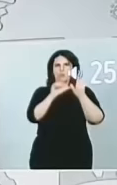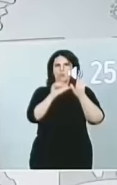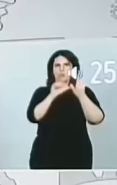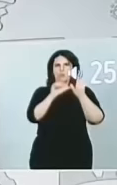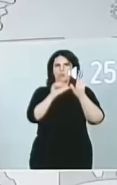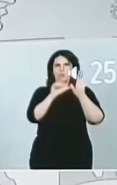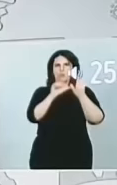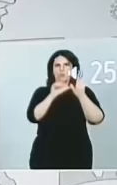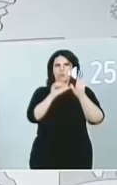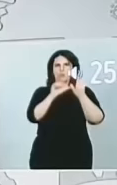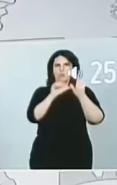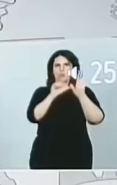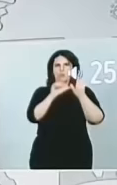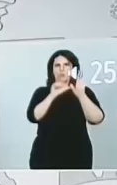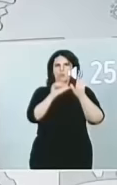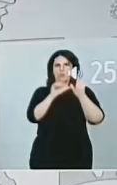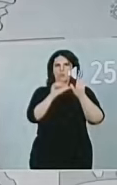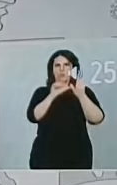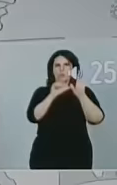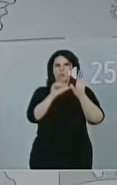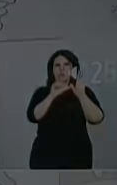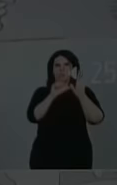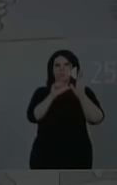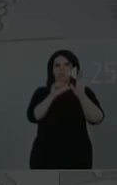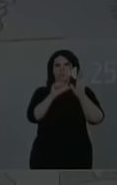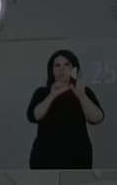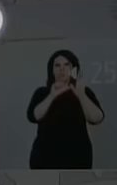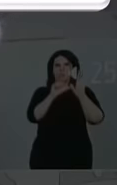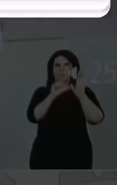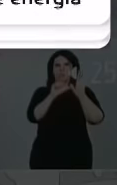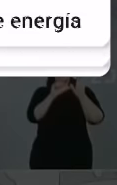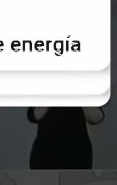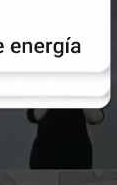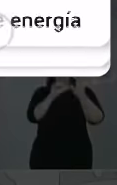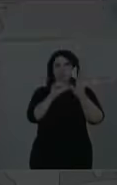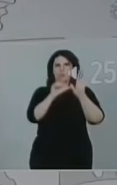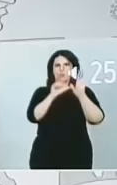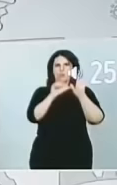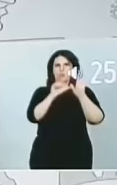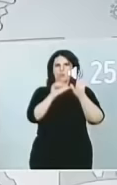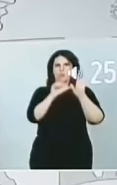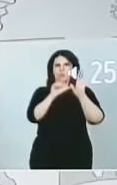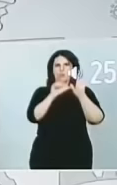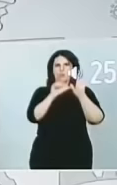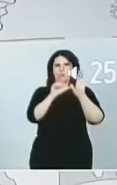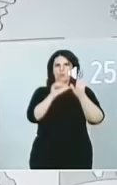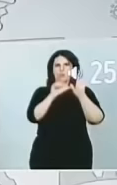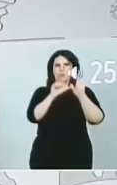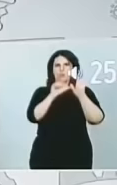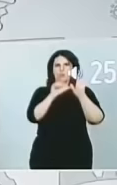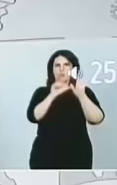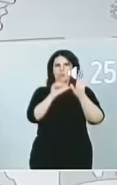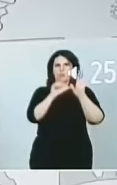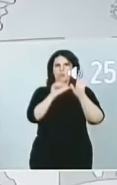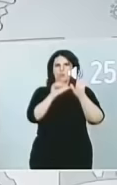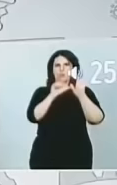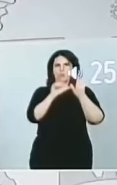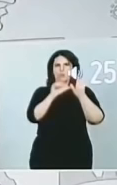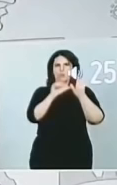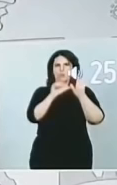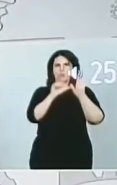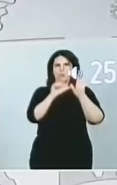اليوم في الخطاب ديالو، اليوم في الشهر شحال الخوت، أنا نشوف شحال في الشهر، اليوم في شهر 7، يعني 7 في شهر 6، في الخطاب